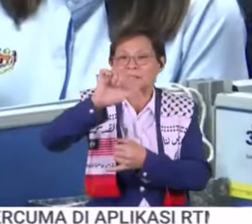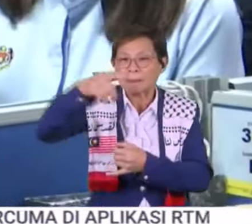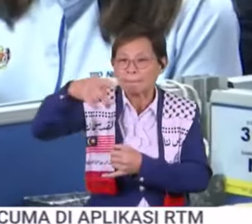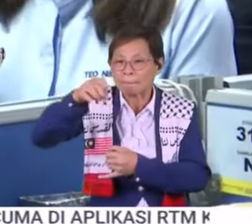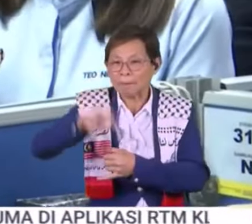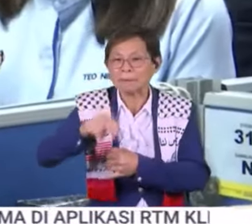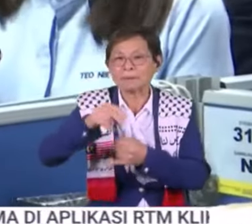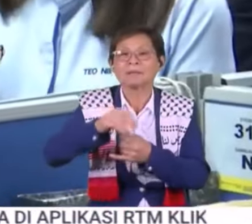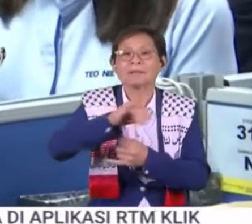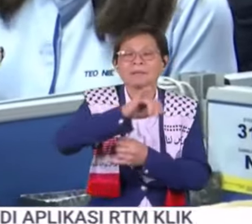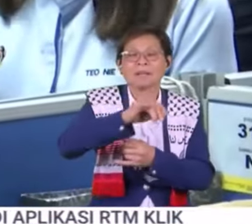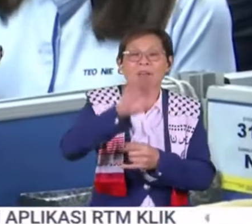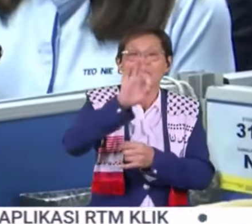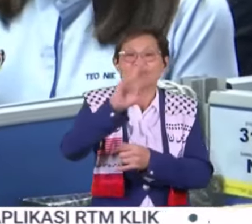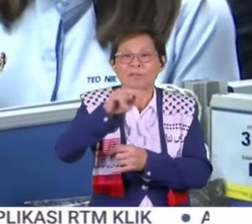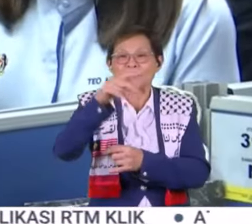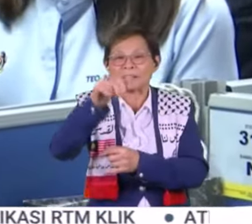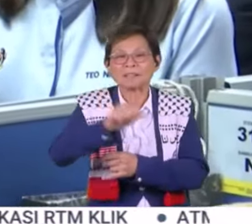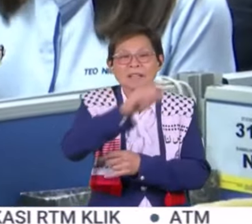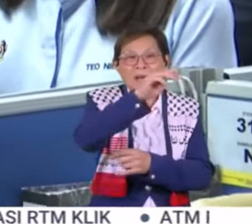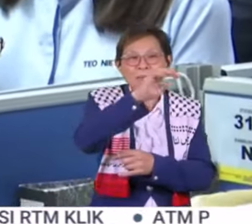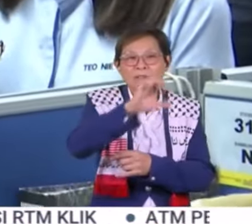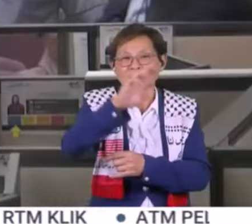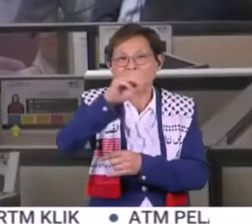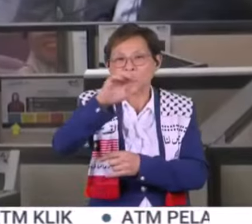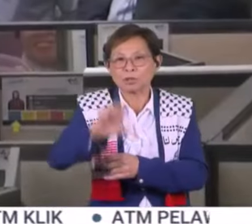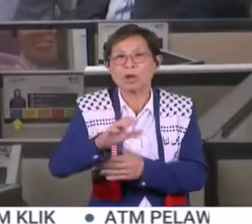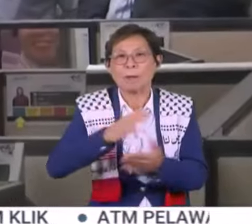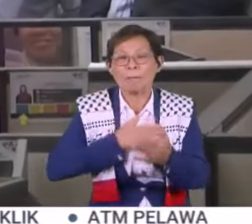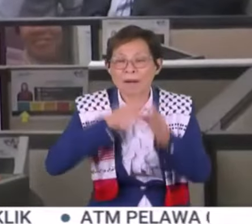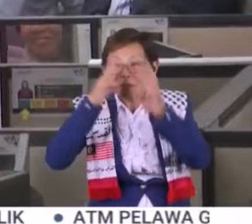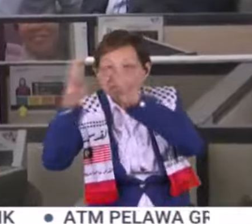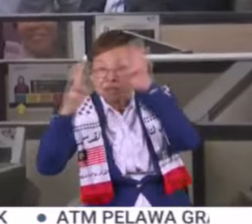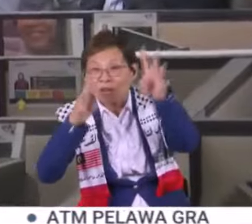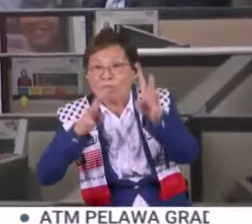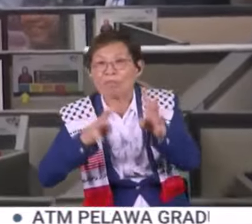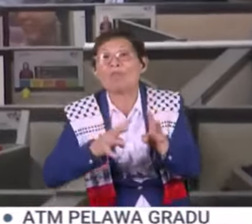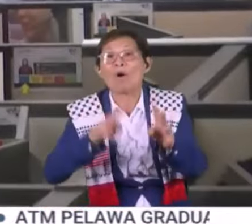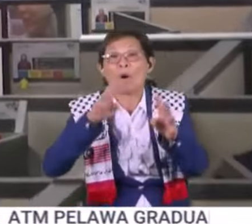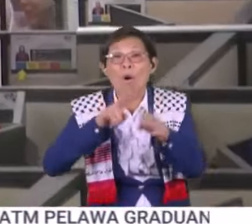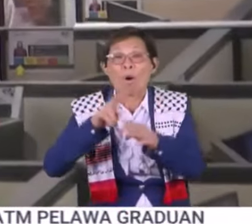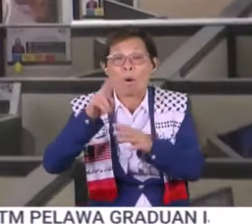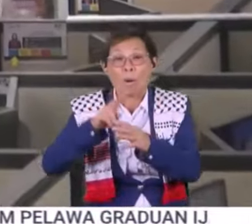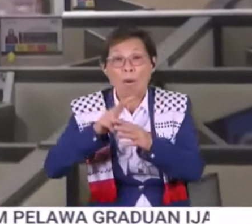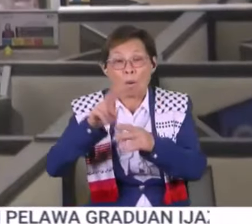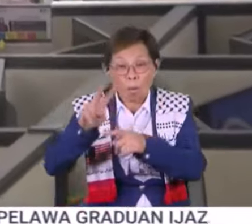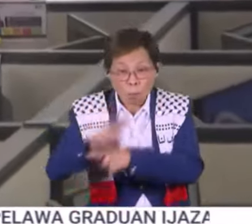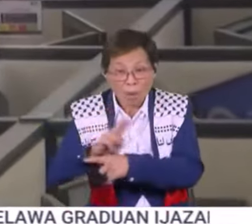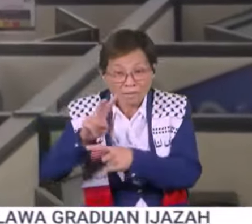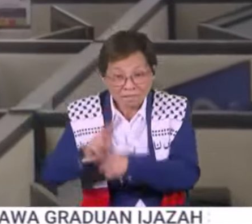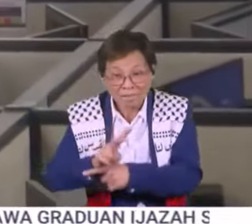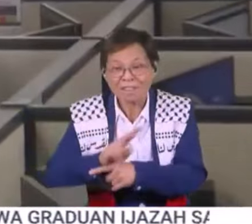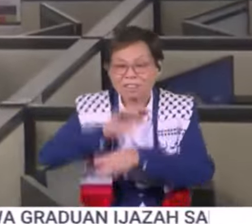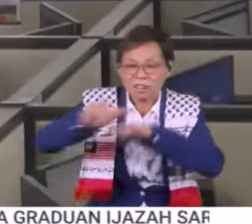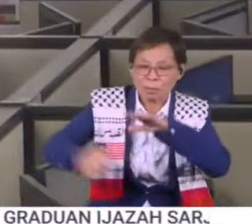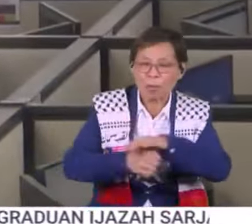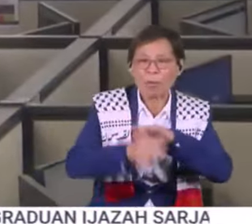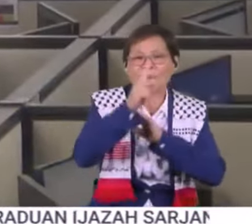Jabatan Penyiaran, FINAS MCMC dan MyCreative Ventures kekal di bawah Kementerian Komunikasi.